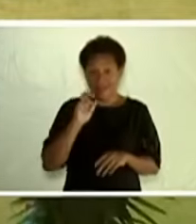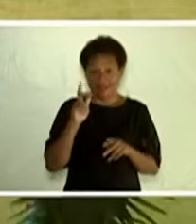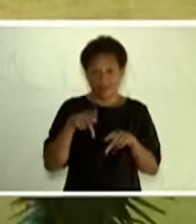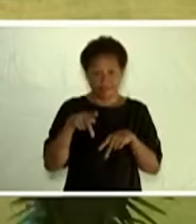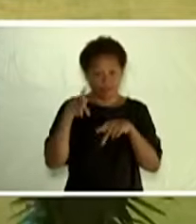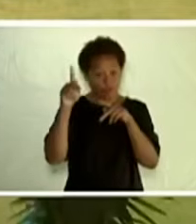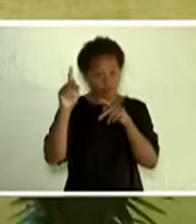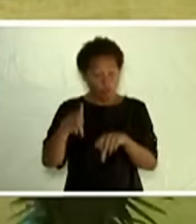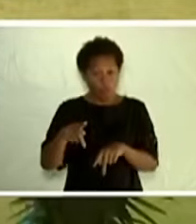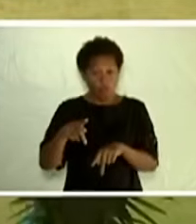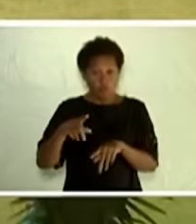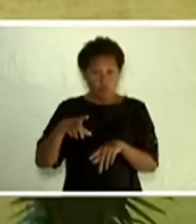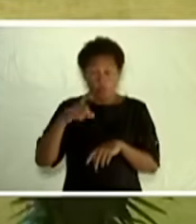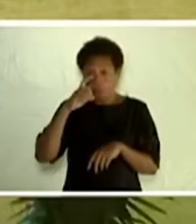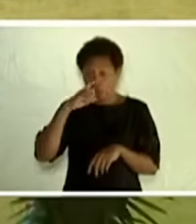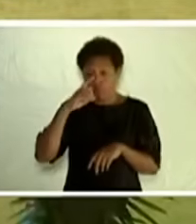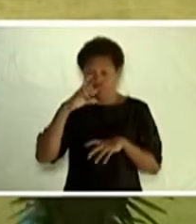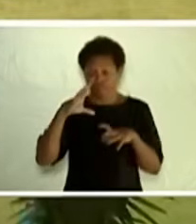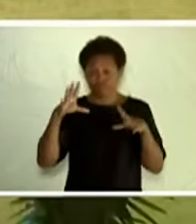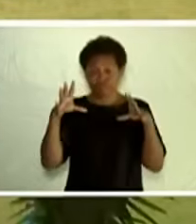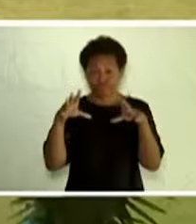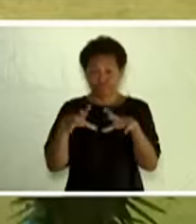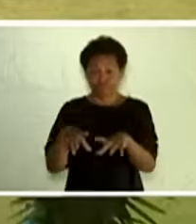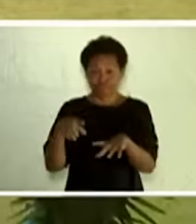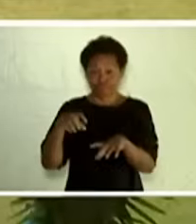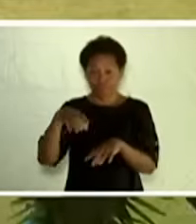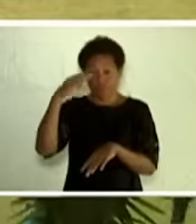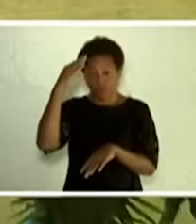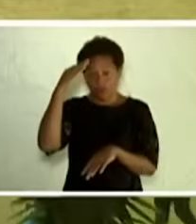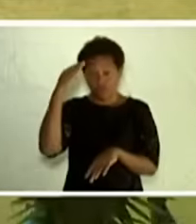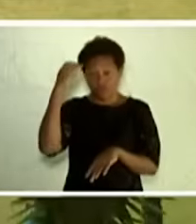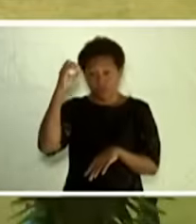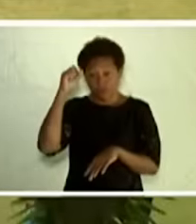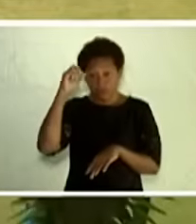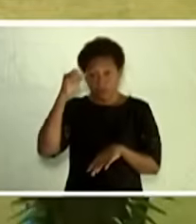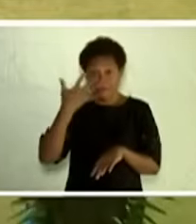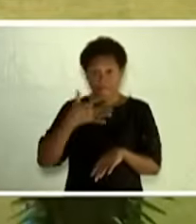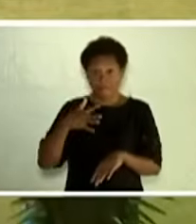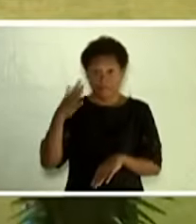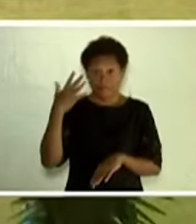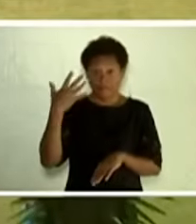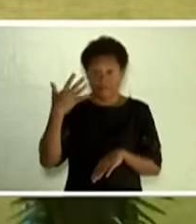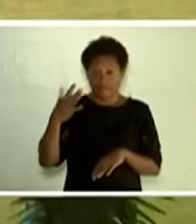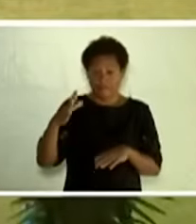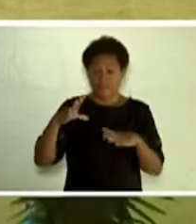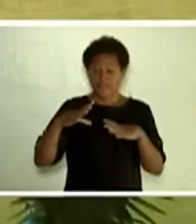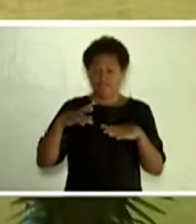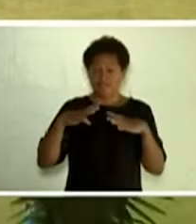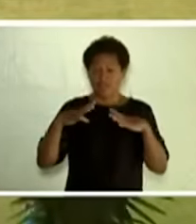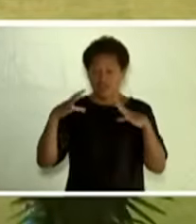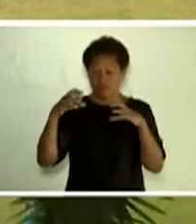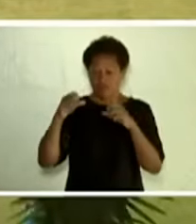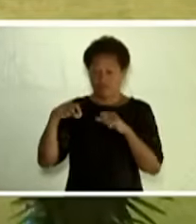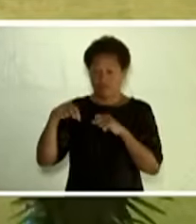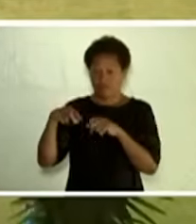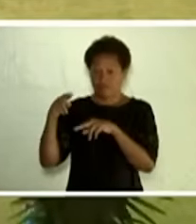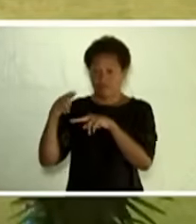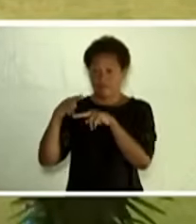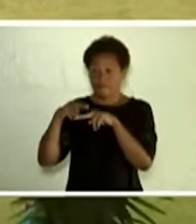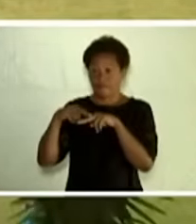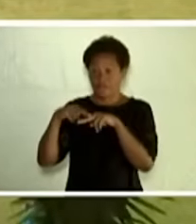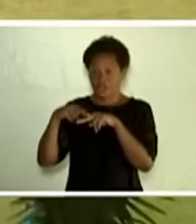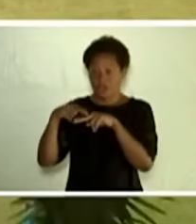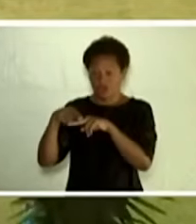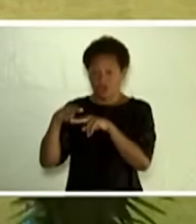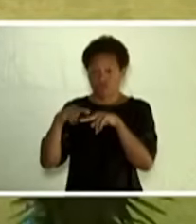Park. Raya may baka leo na leo ni Benua and kena may buwan na numito na bakili masang kalima ni Nonda Tungalala ninda